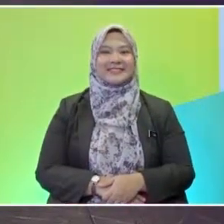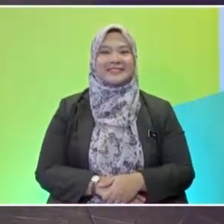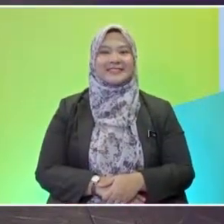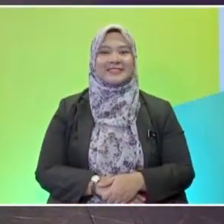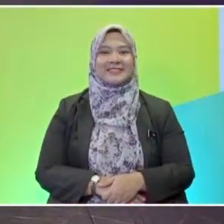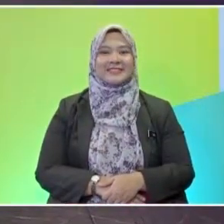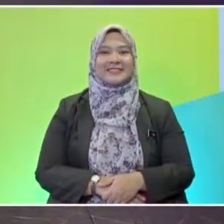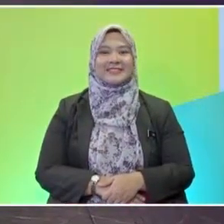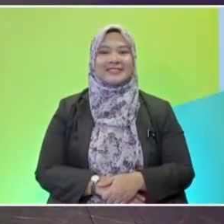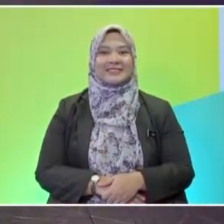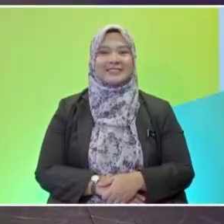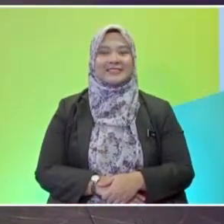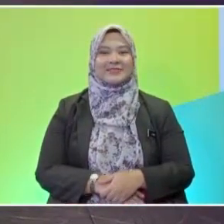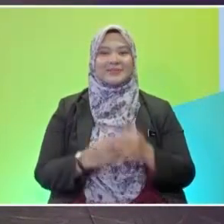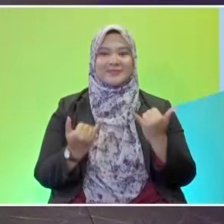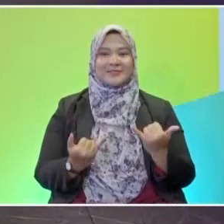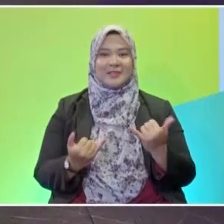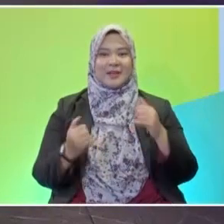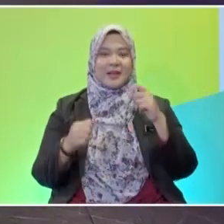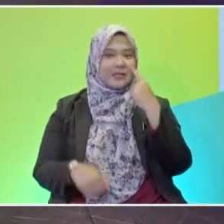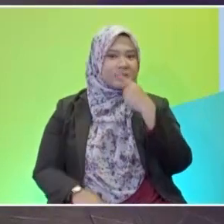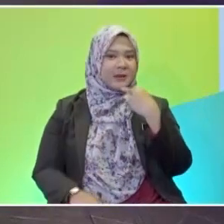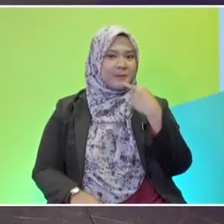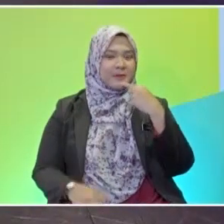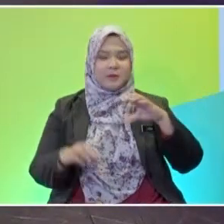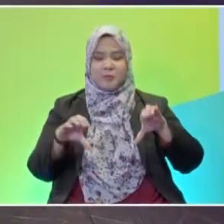lagi ganjaran pada Fizi